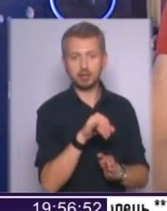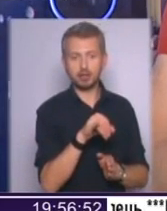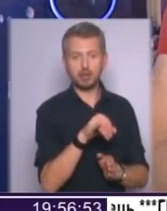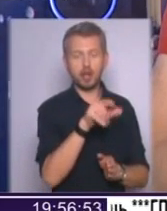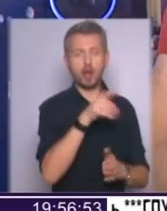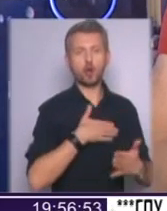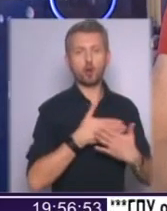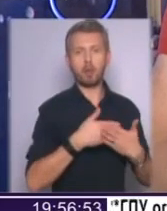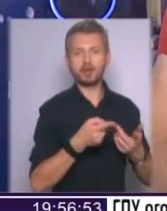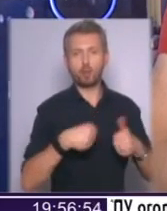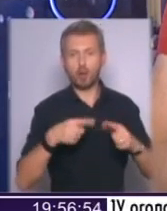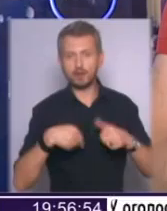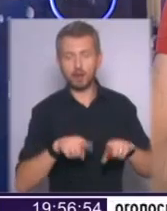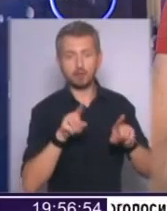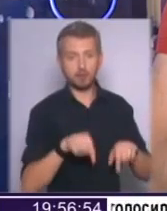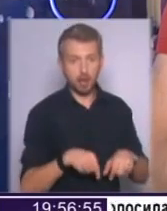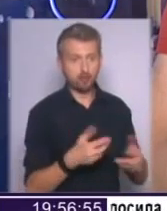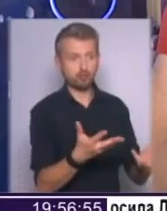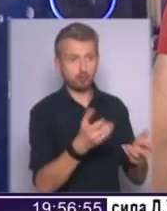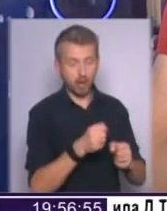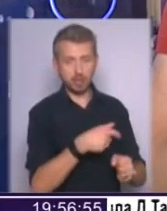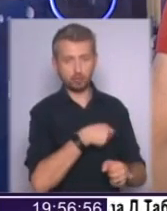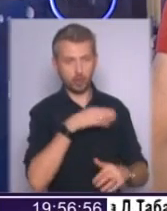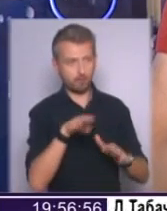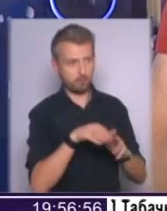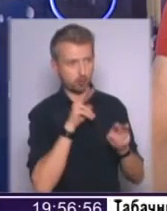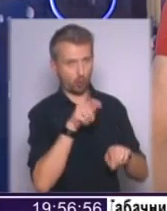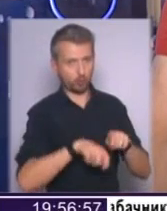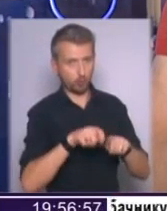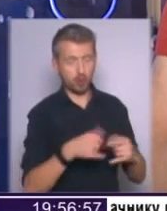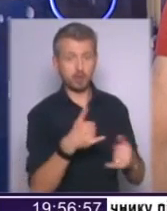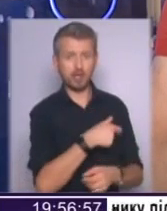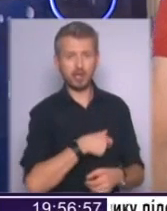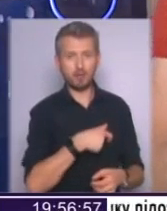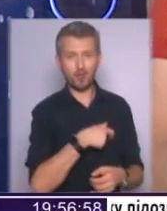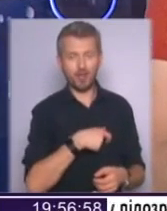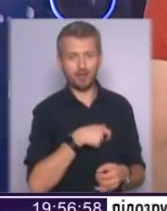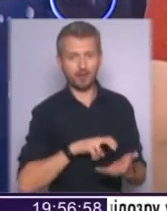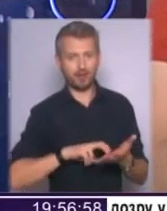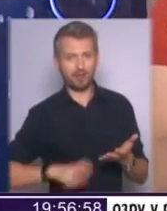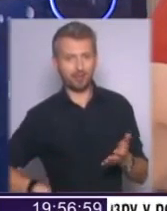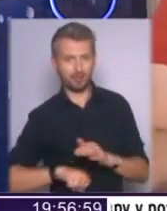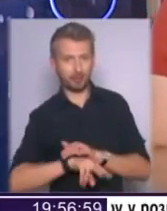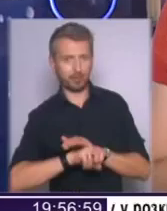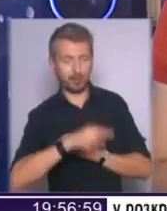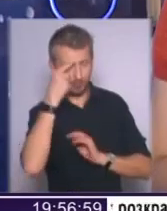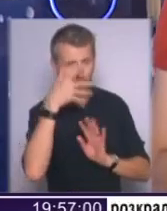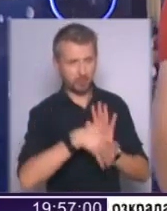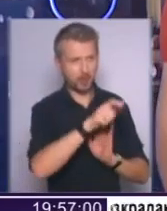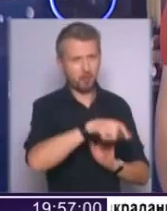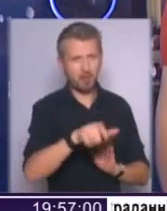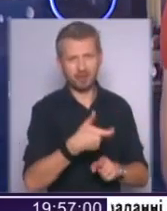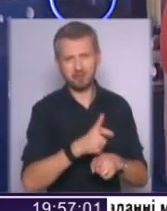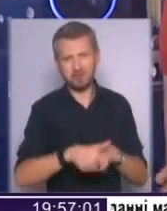громадським організаціям теж брати депутатів під контроль. Тому що зараз депутати дуже часто уникаються. Тобто вони розуміють, що громадяни є слабкіші, ніж вони